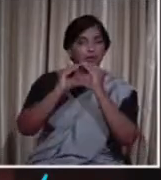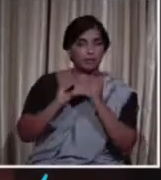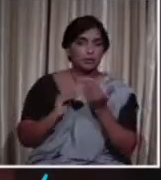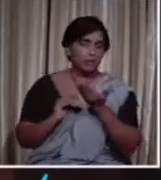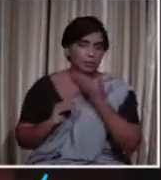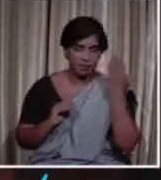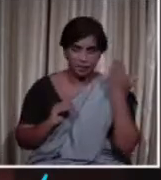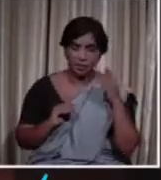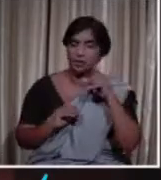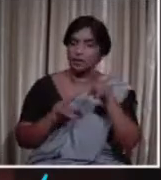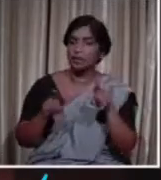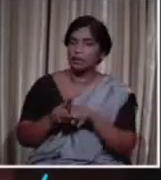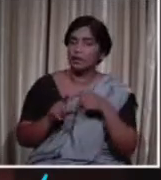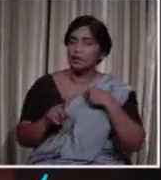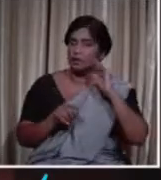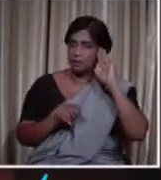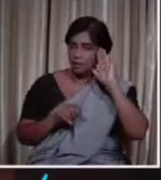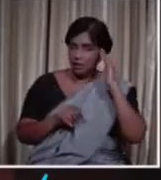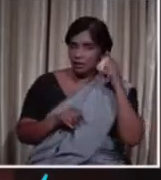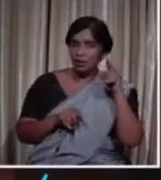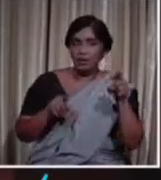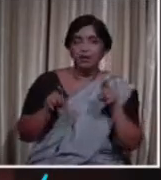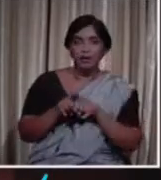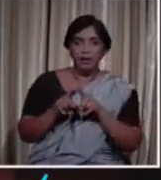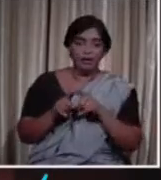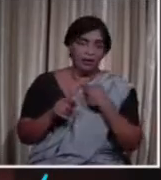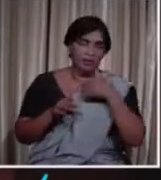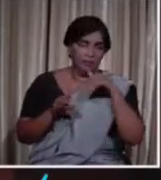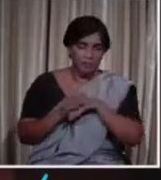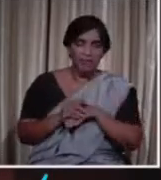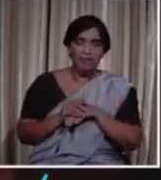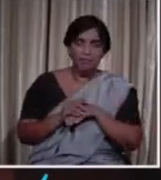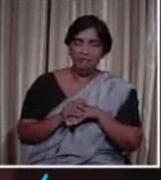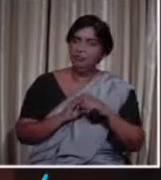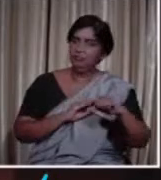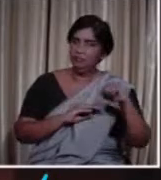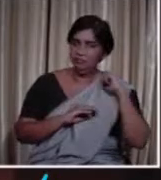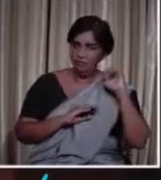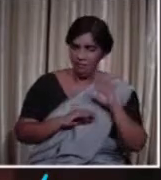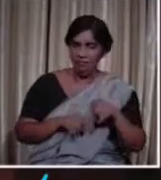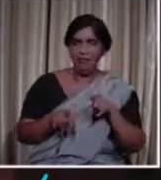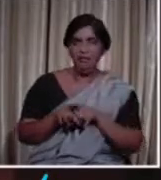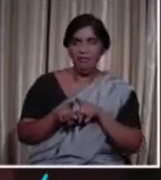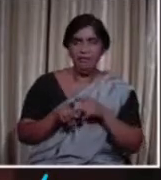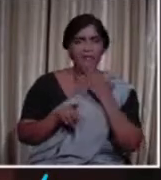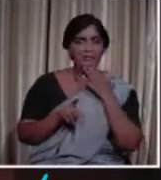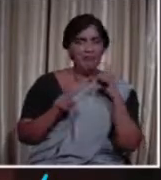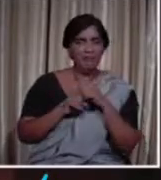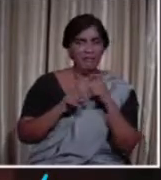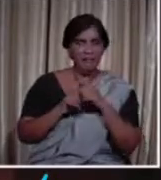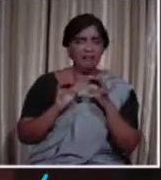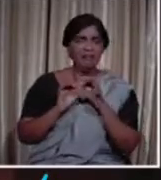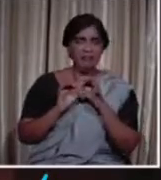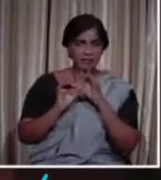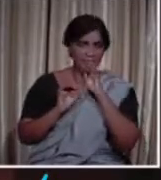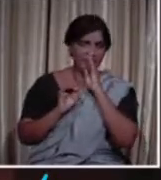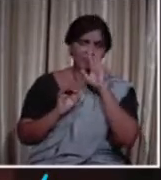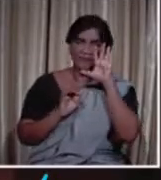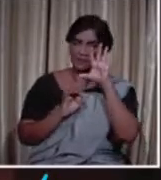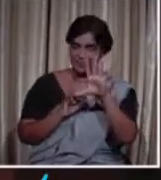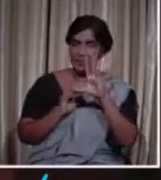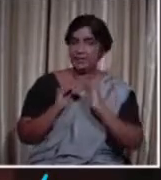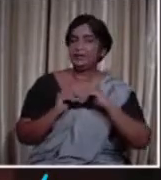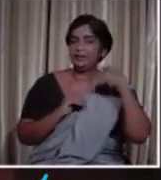යන්න. ඒ නිසා විශේෂයෙන්ම අපිට තියෙන කැපැසිටි එක ඇමරිකන් ඩොලර් බිලියන 5